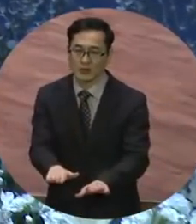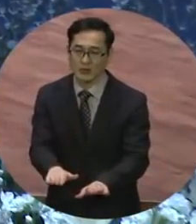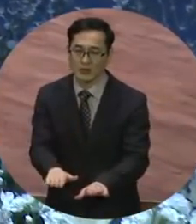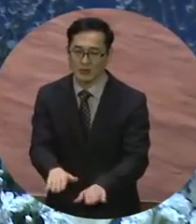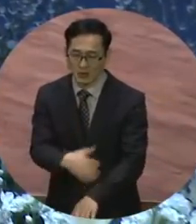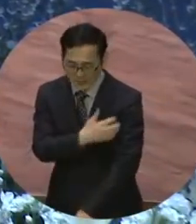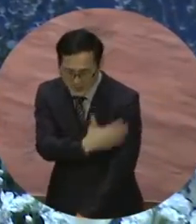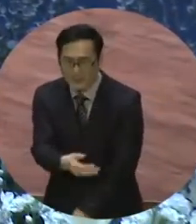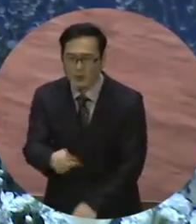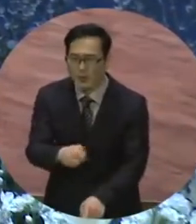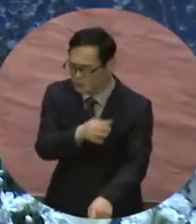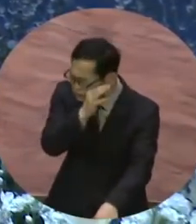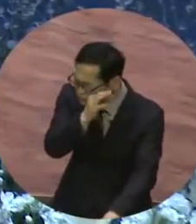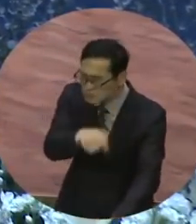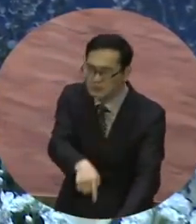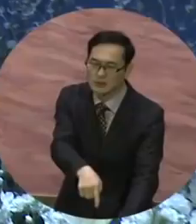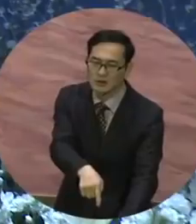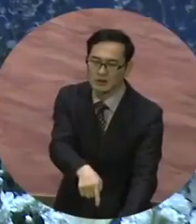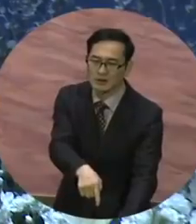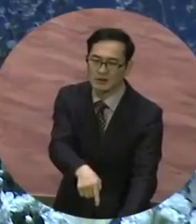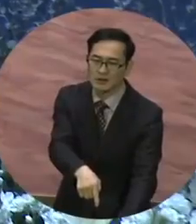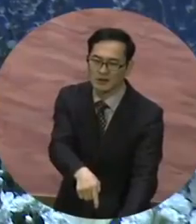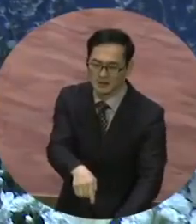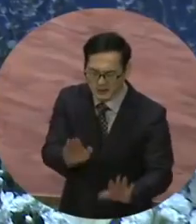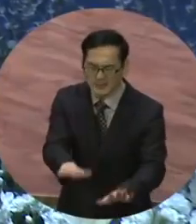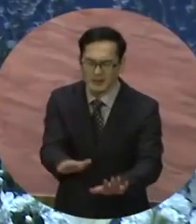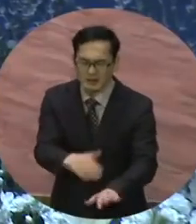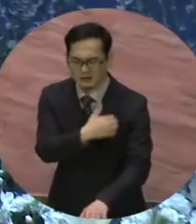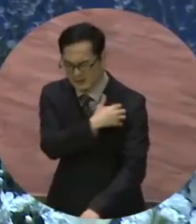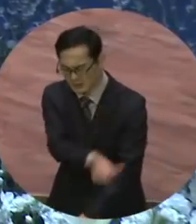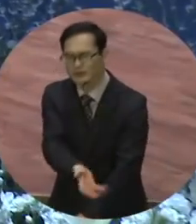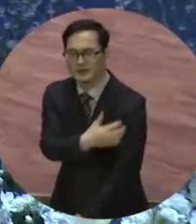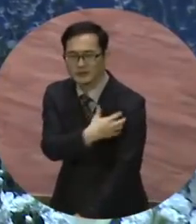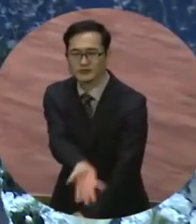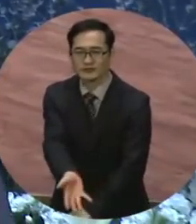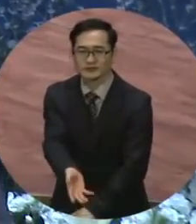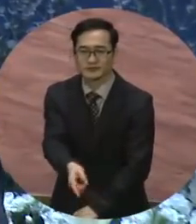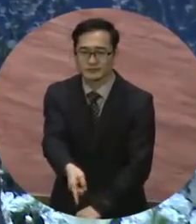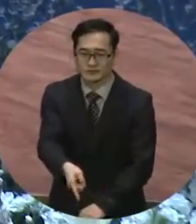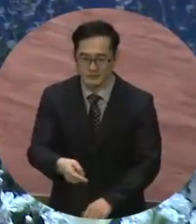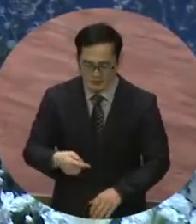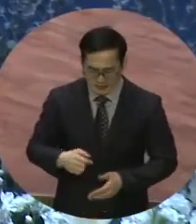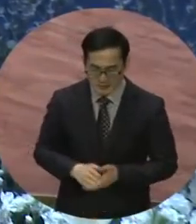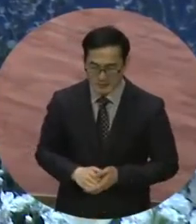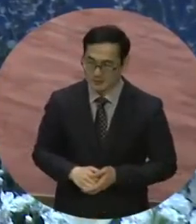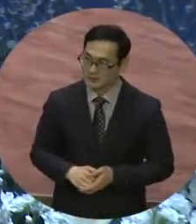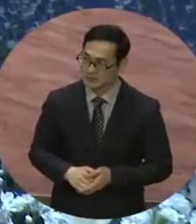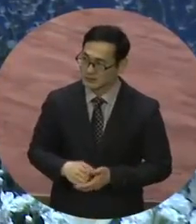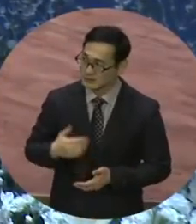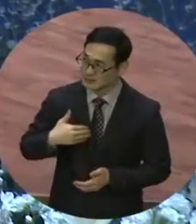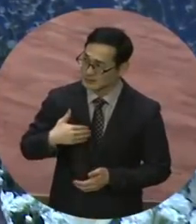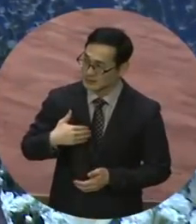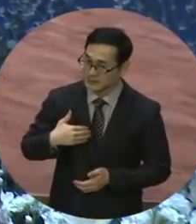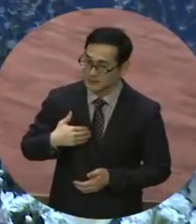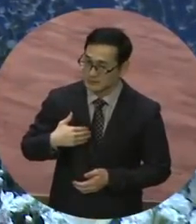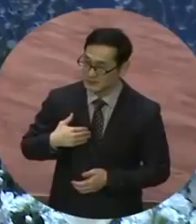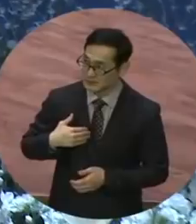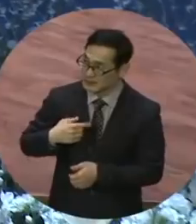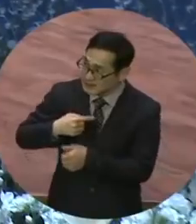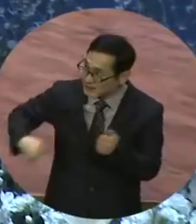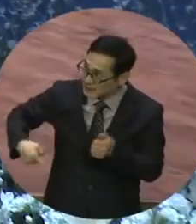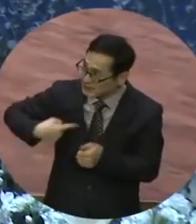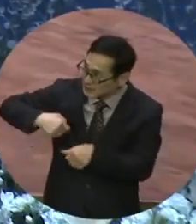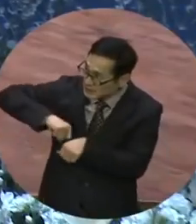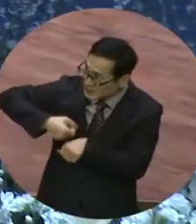의미가 없다는 겁니다. 그래서 그냥 놔둔다는 거예요. 그냥 놔두면 다시 한번 이제 전쟁에